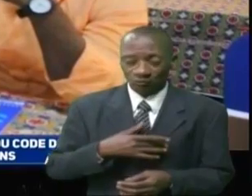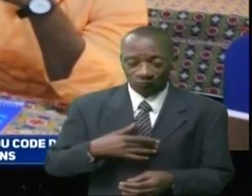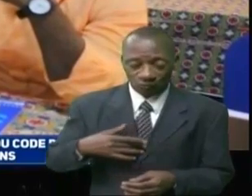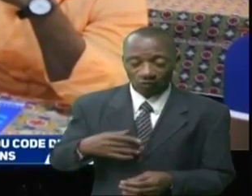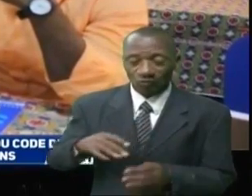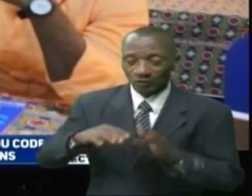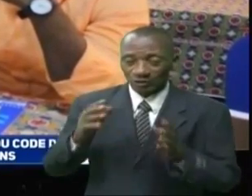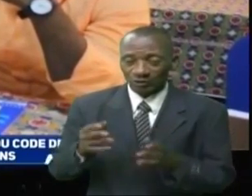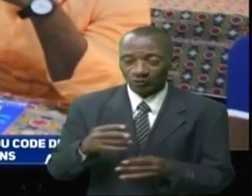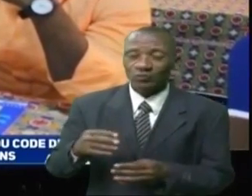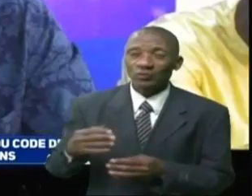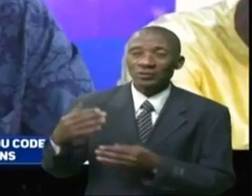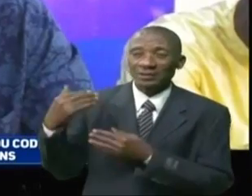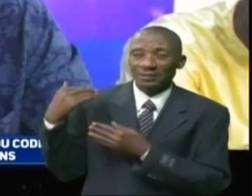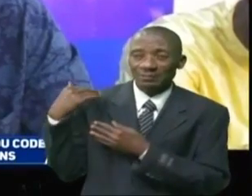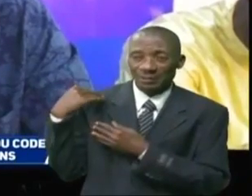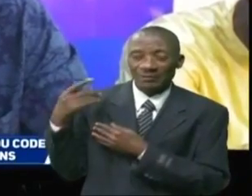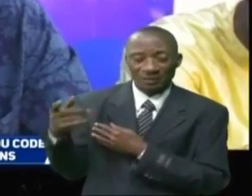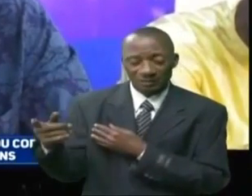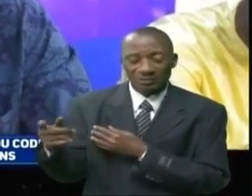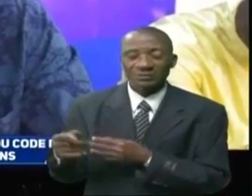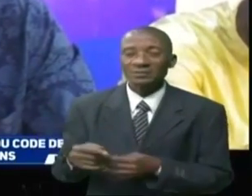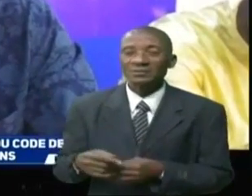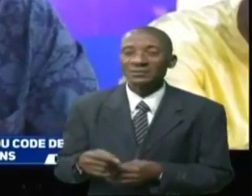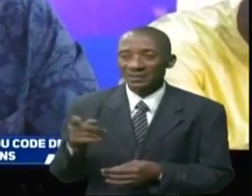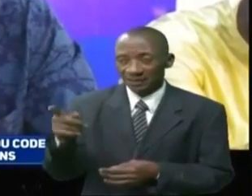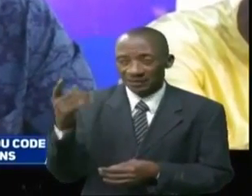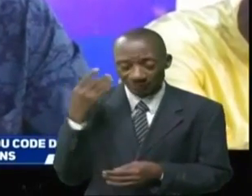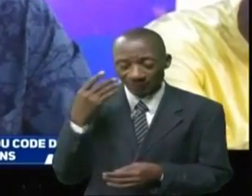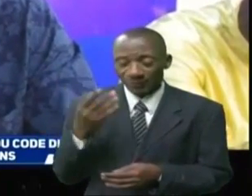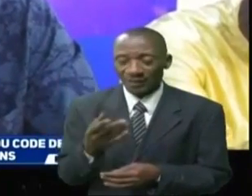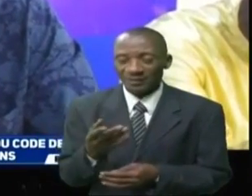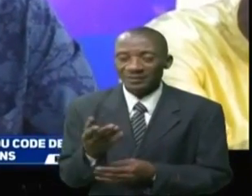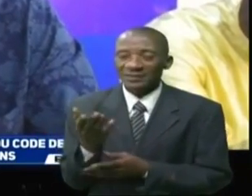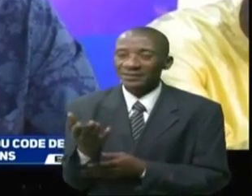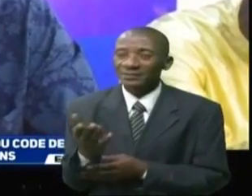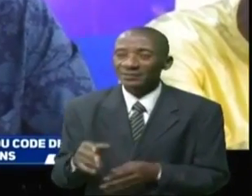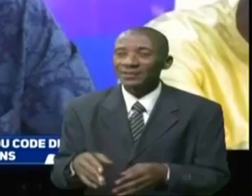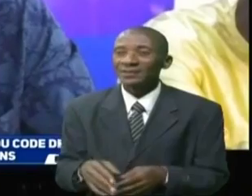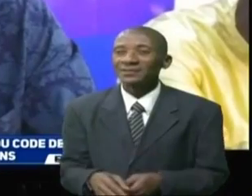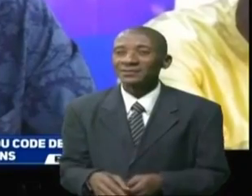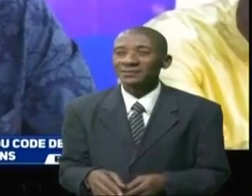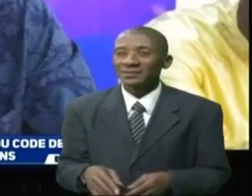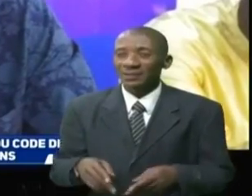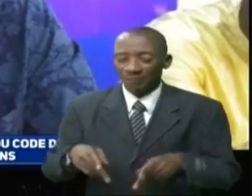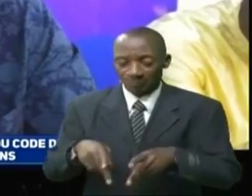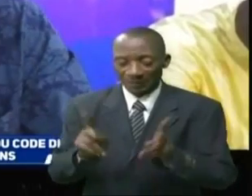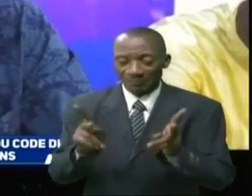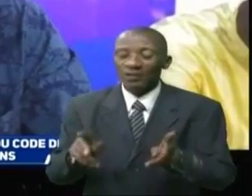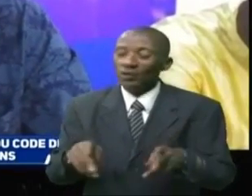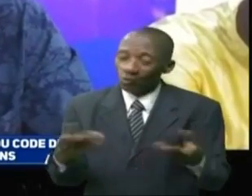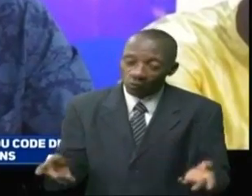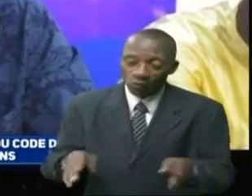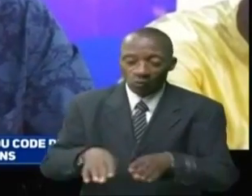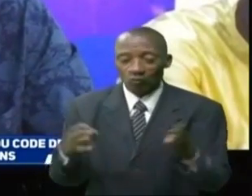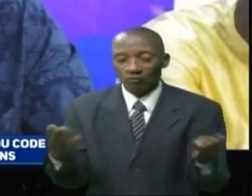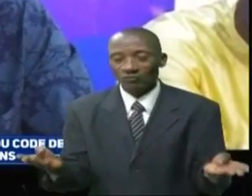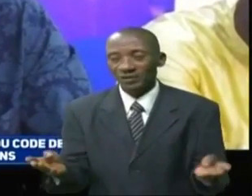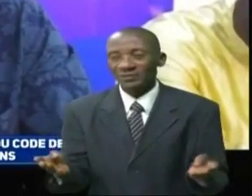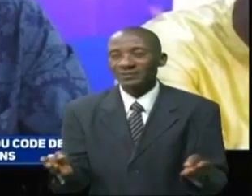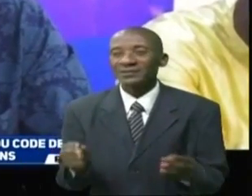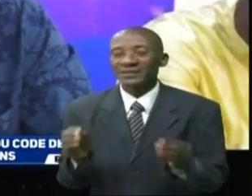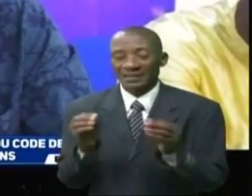clos l'atelier d'élaboration du code de bonne conduite des journalistes congolais en